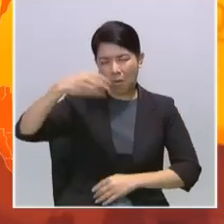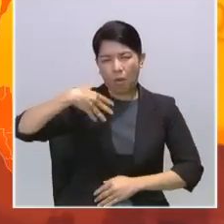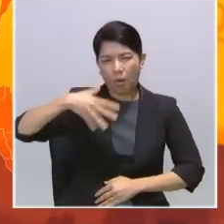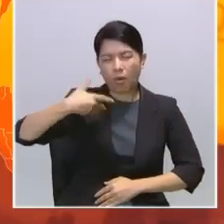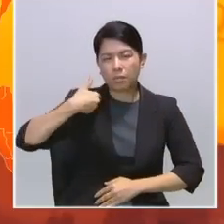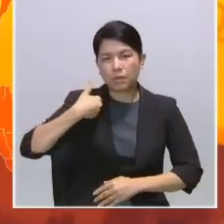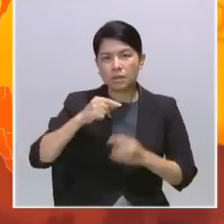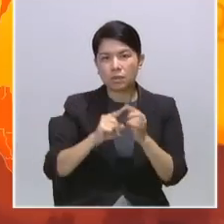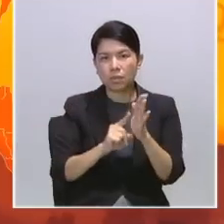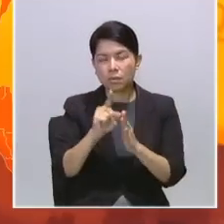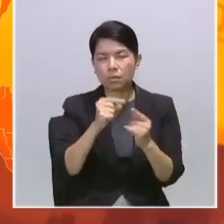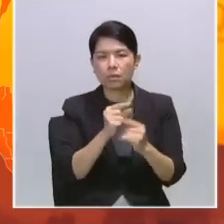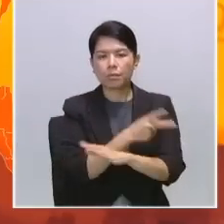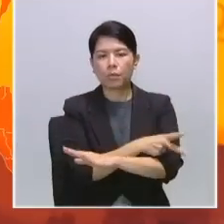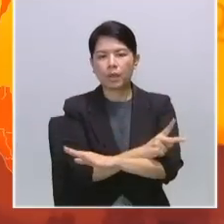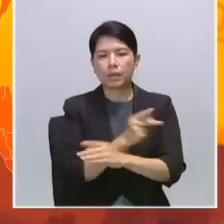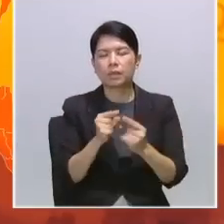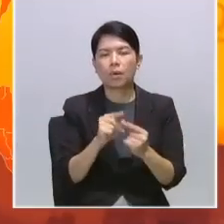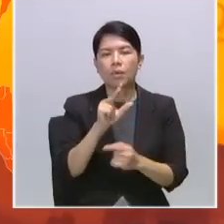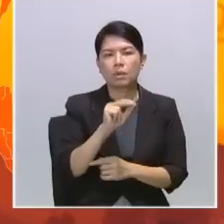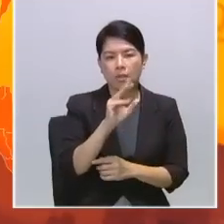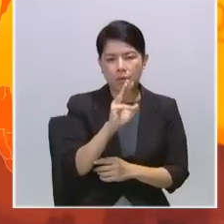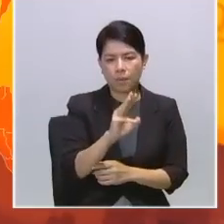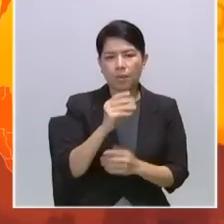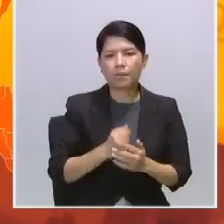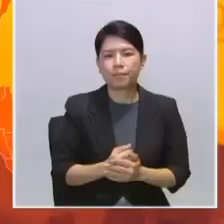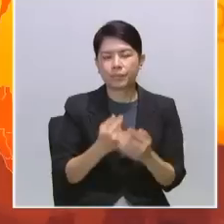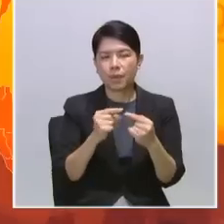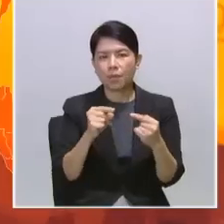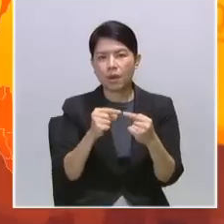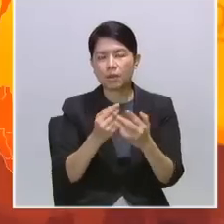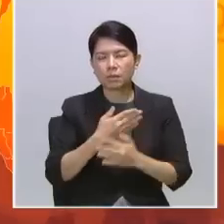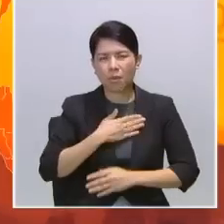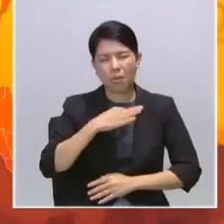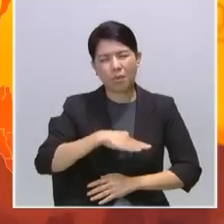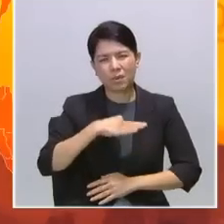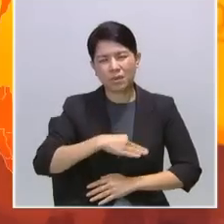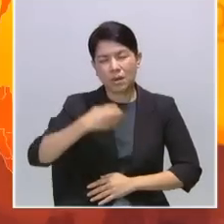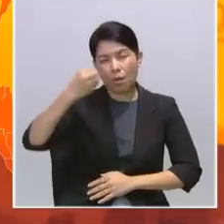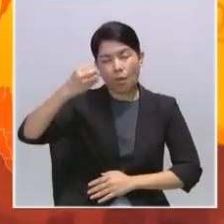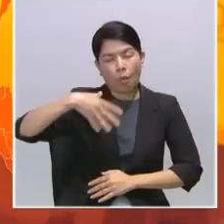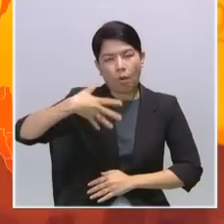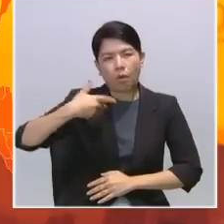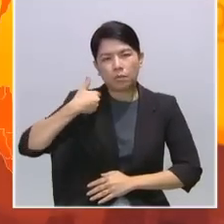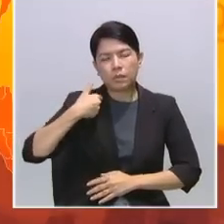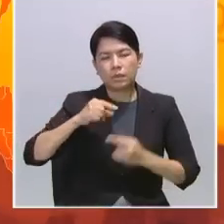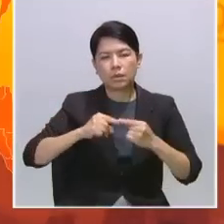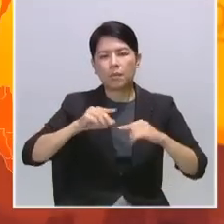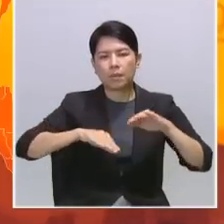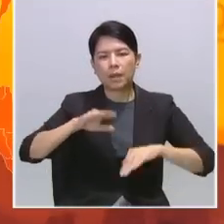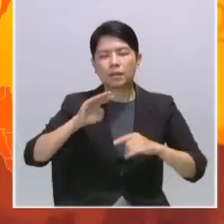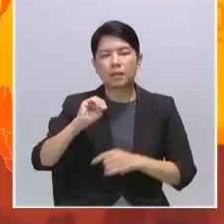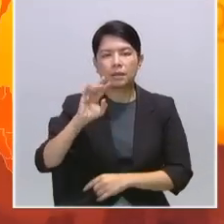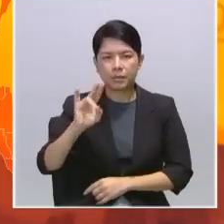หภูมิสูงสุดอยู่ที่ภูเก็ตค่ะ36องศาเซลเซียสมีค่าดัชนีความร้อนอยู่ที่47องศาเซล